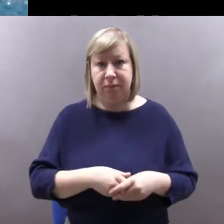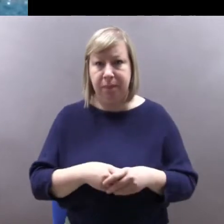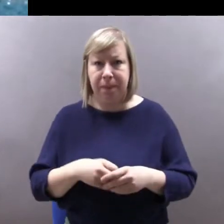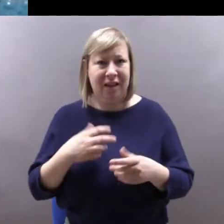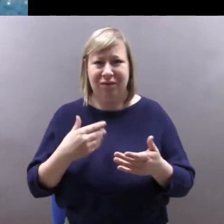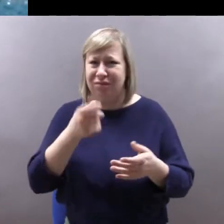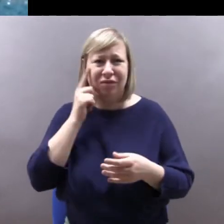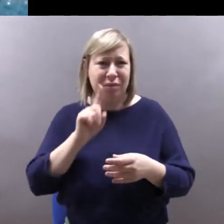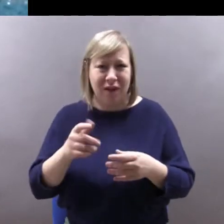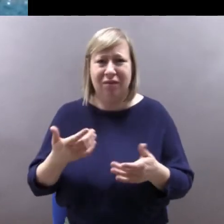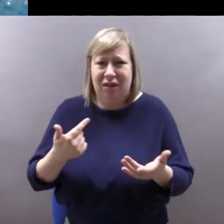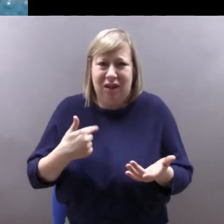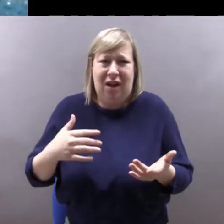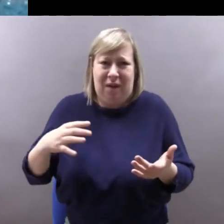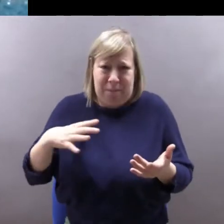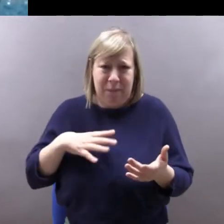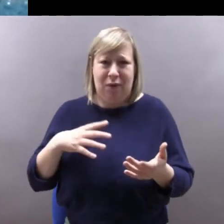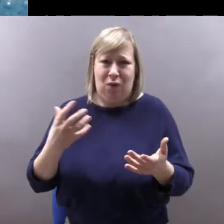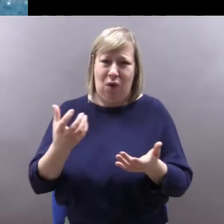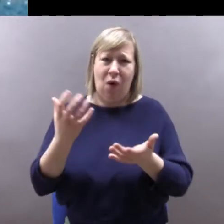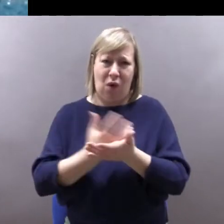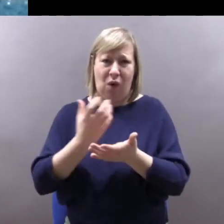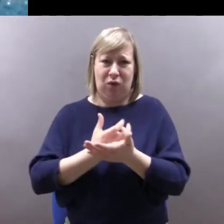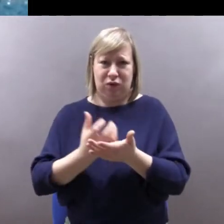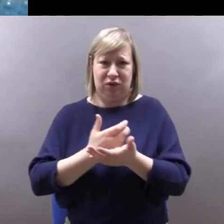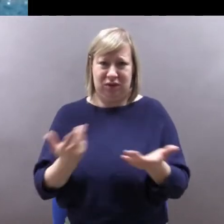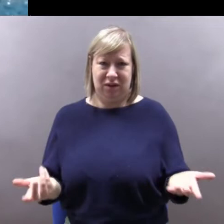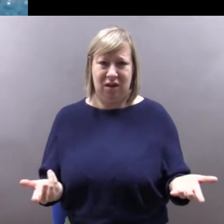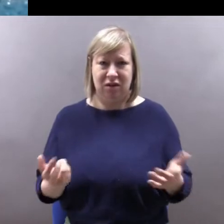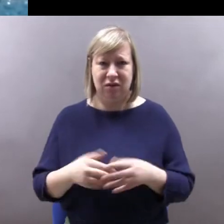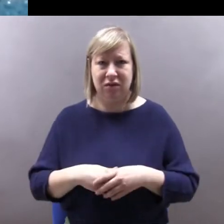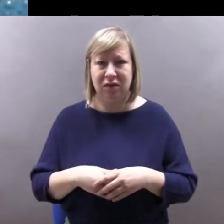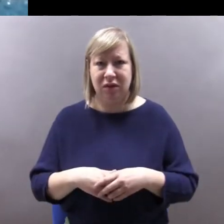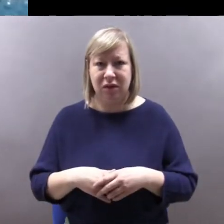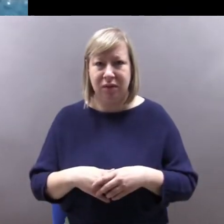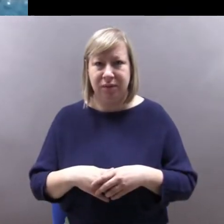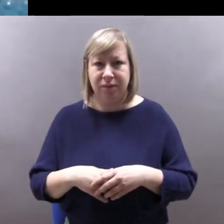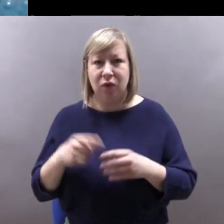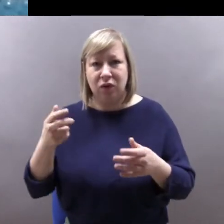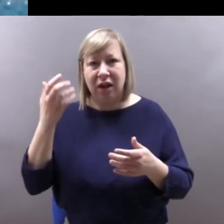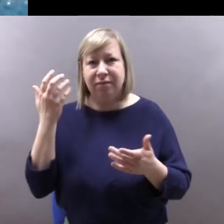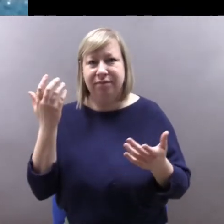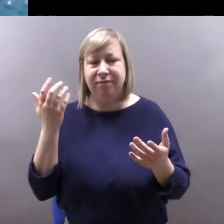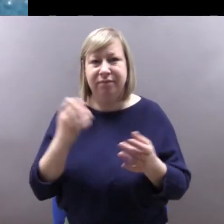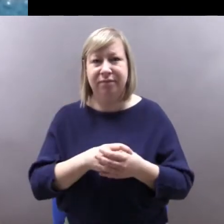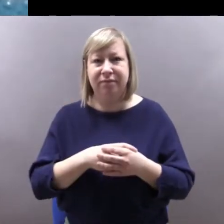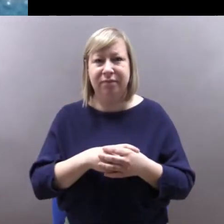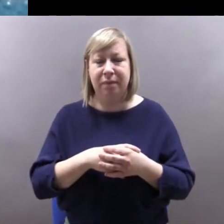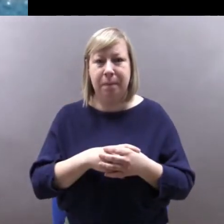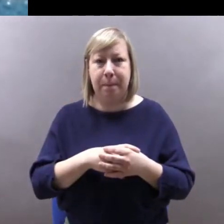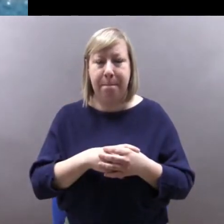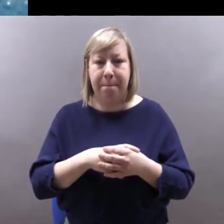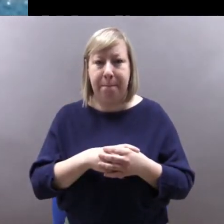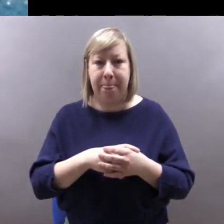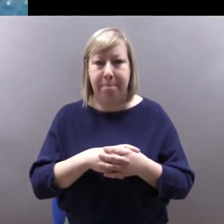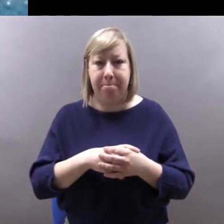i korzystałam z takiej platformy i wózkiem elektrycznym. Więc nie dość, że wprowadziła ją w błąd, to jeszcze no